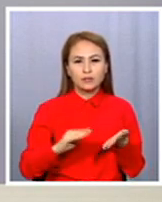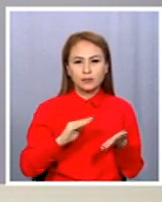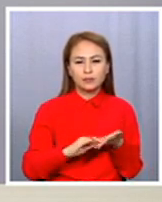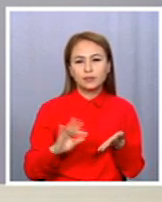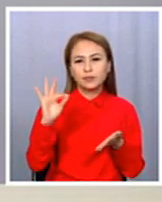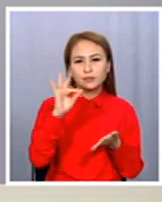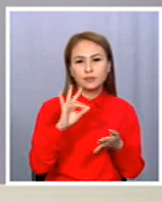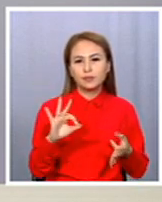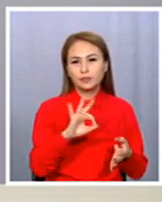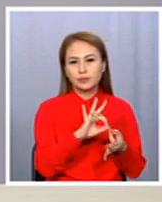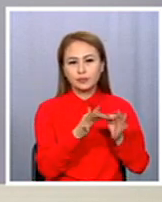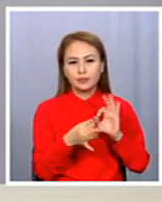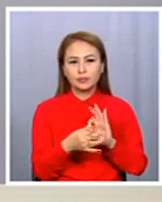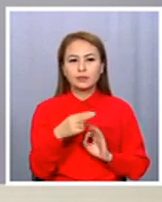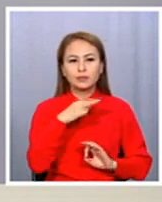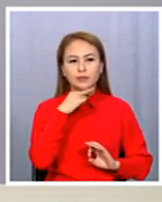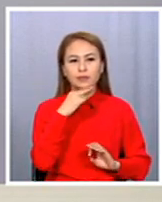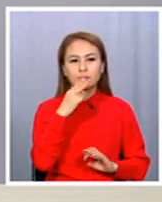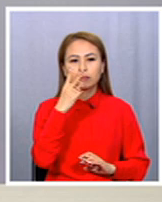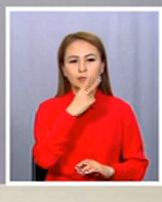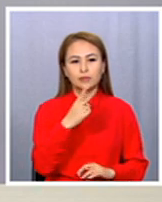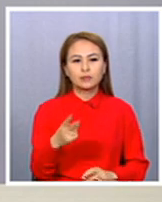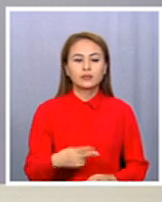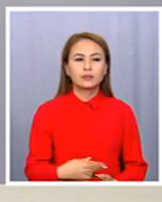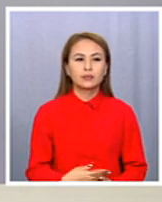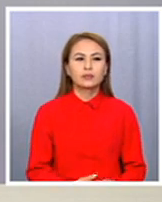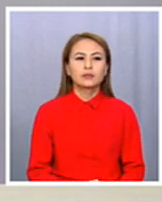мәліметтерге назар аударыңыздар.